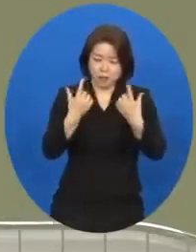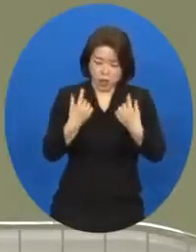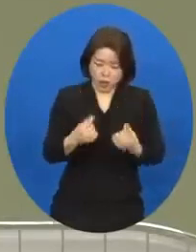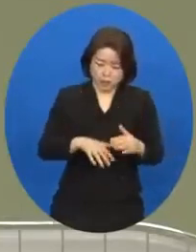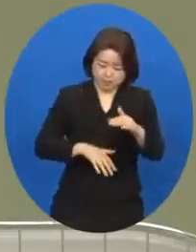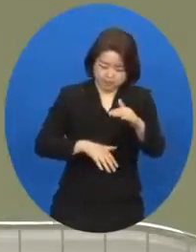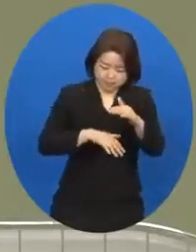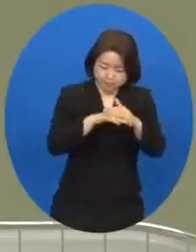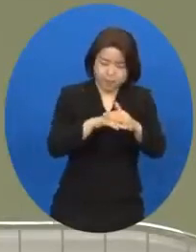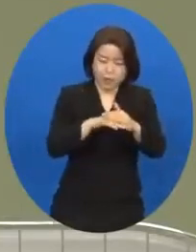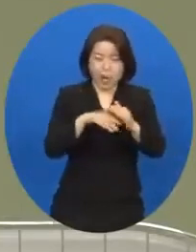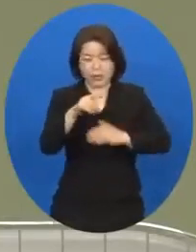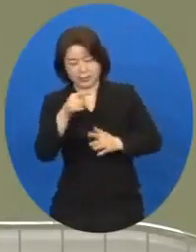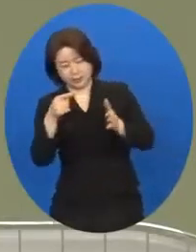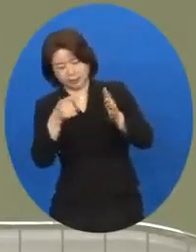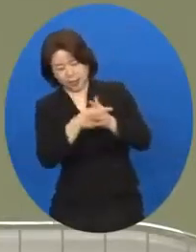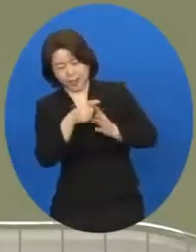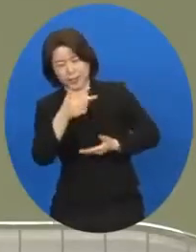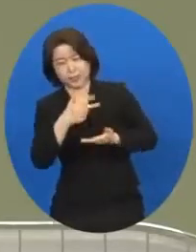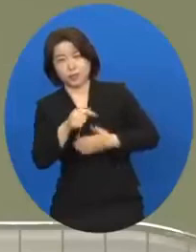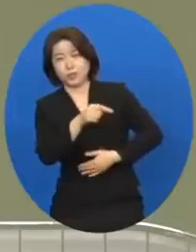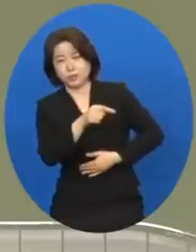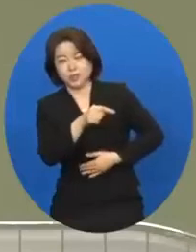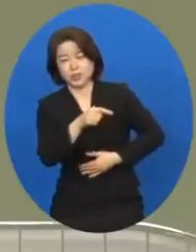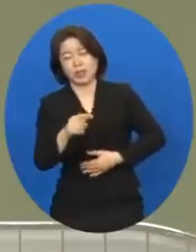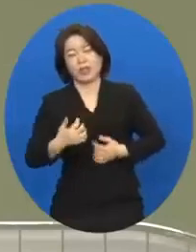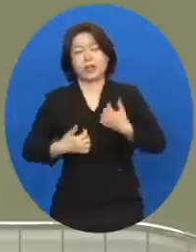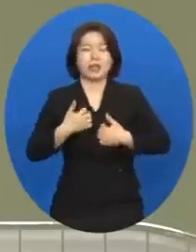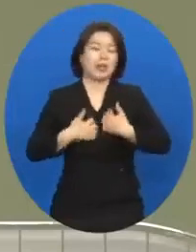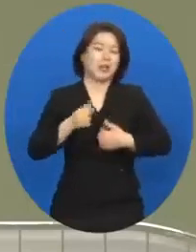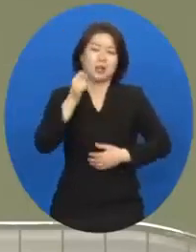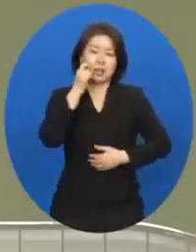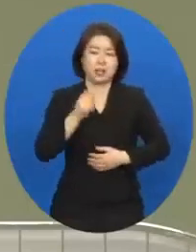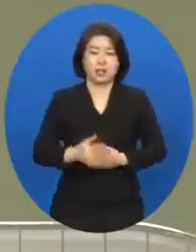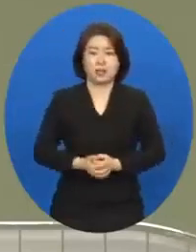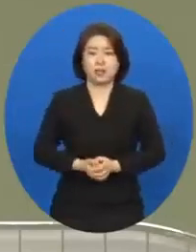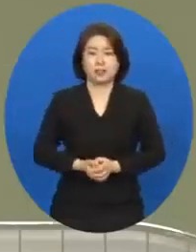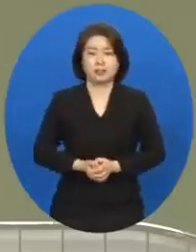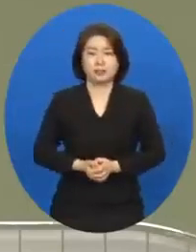보신 주님의 마음이 기쁠 수가 없었던 거죠.